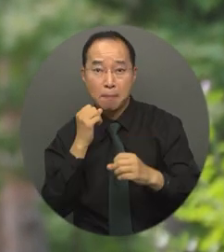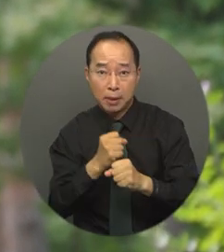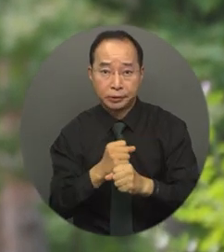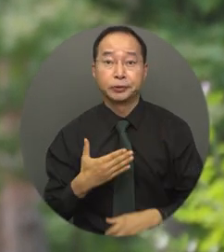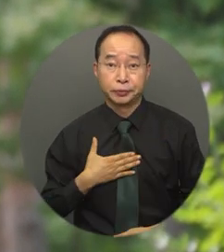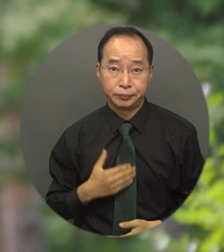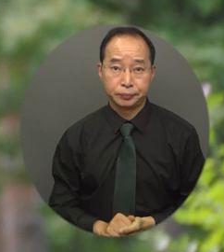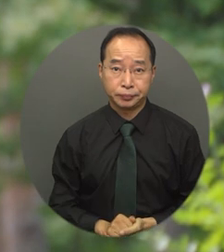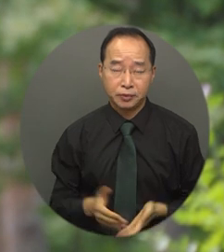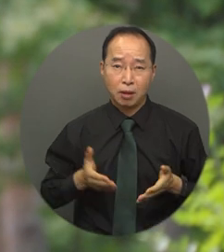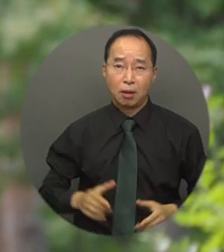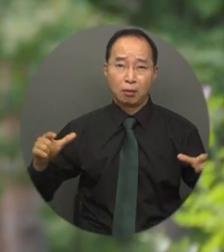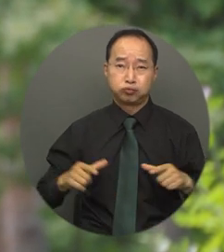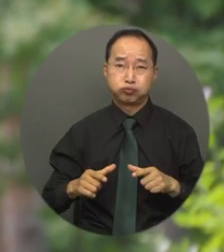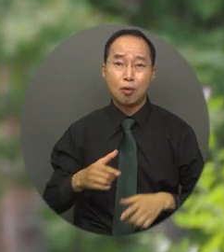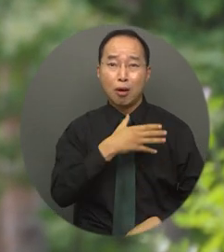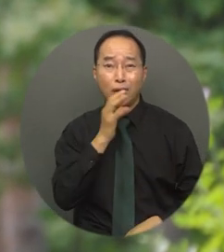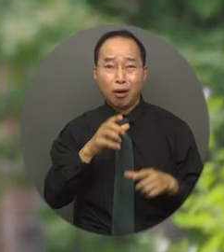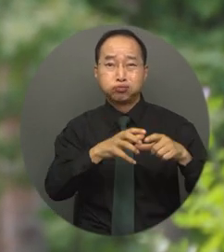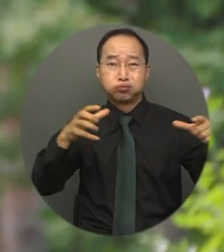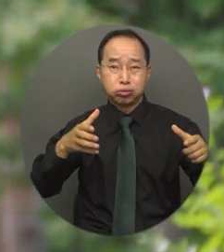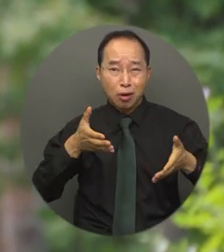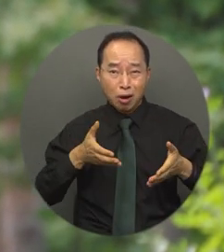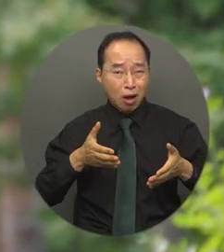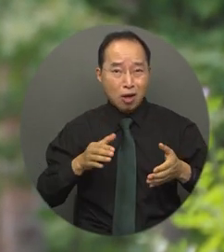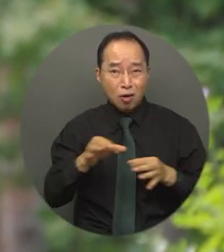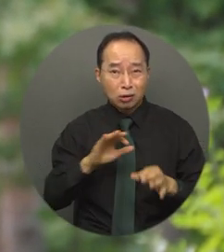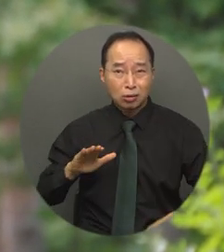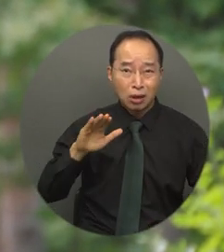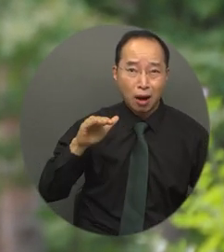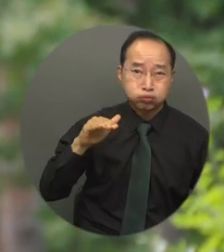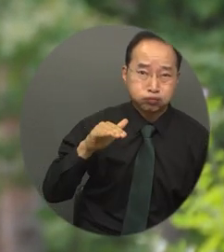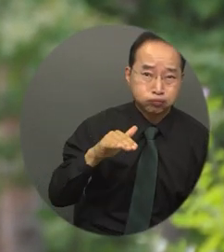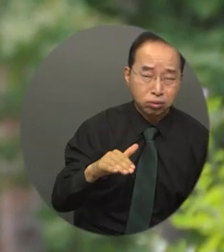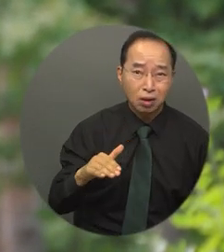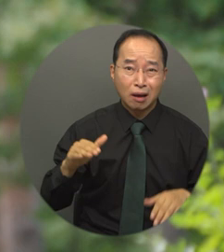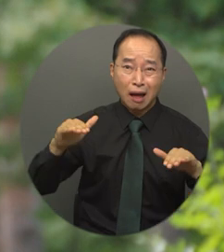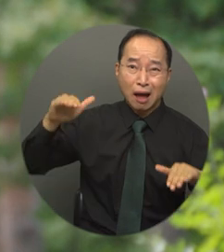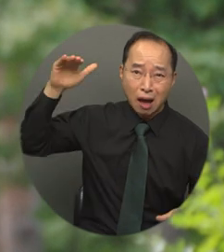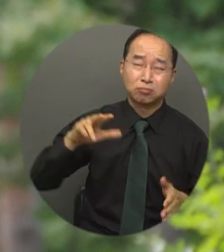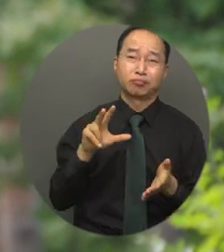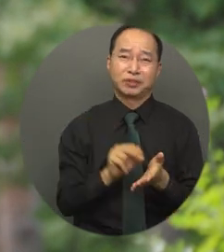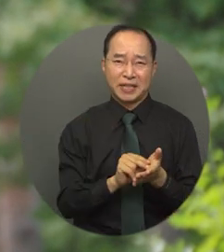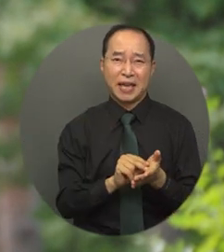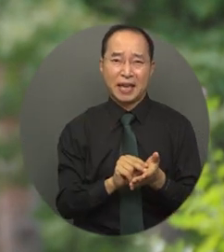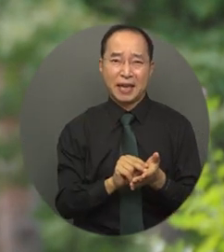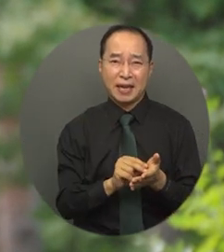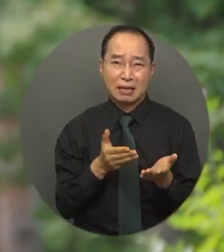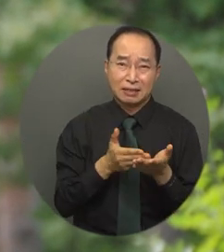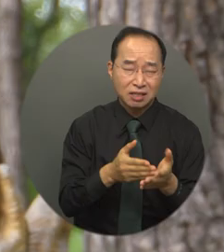저출생, 고령화, 저성장, 양극화를 경고하며 경제 패러다임의 전환을